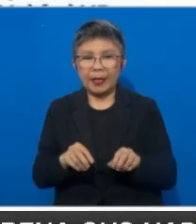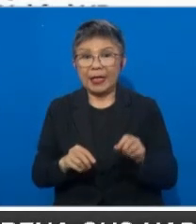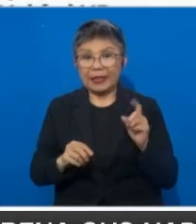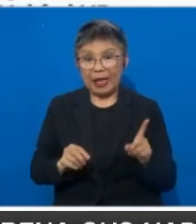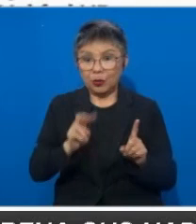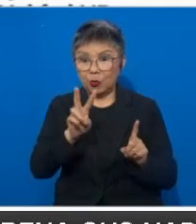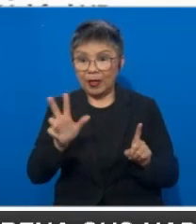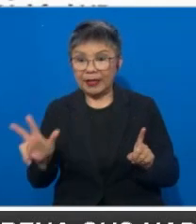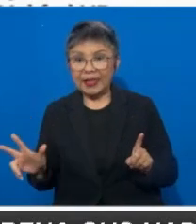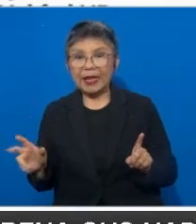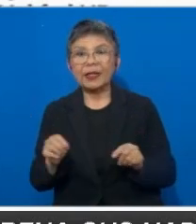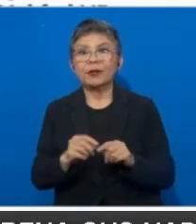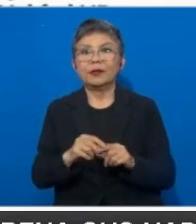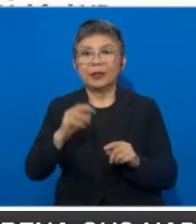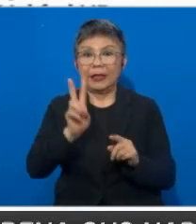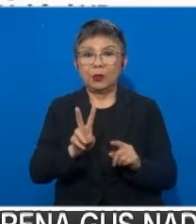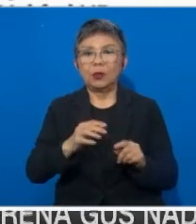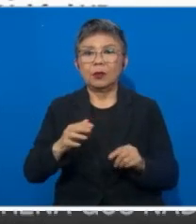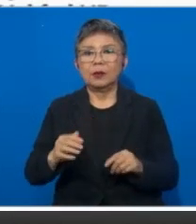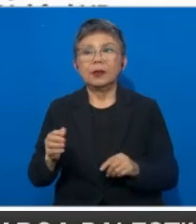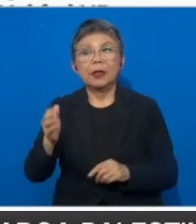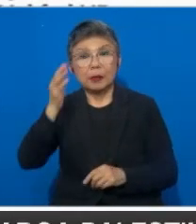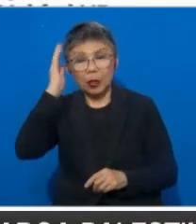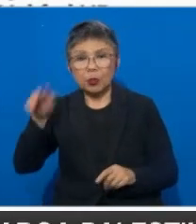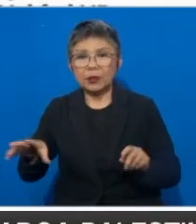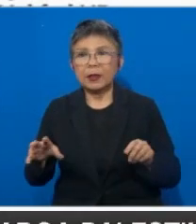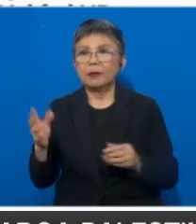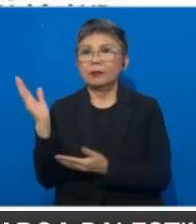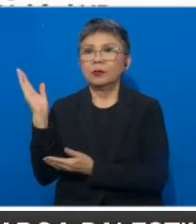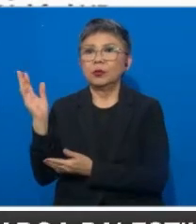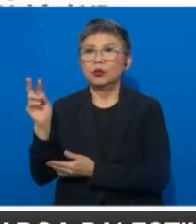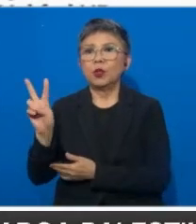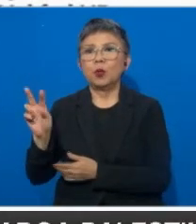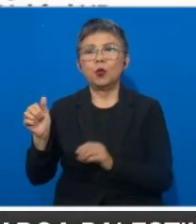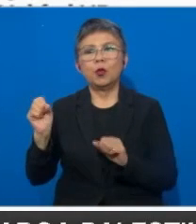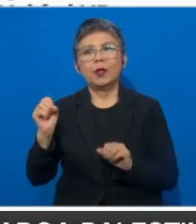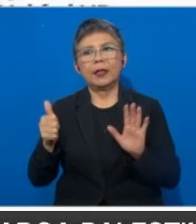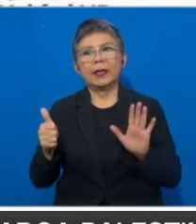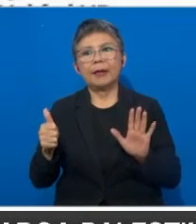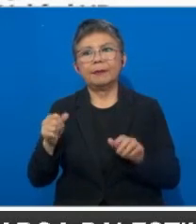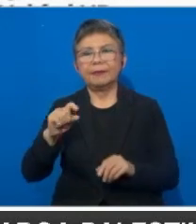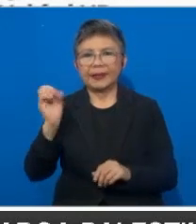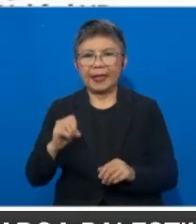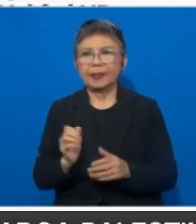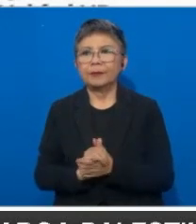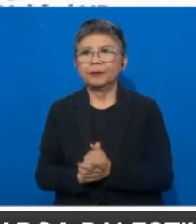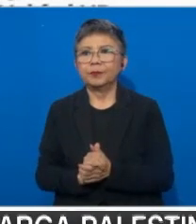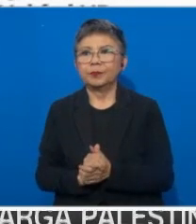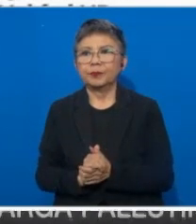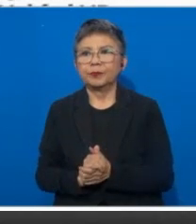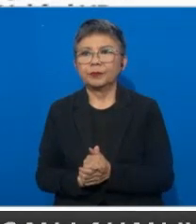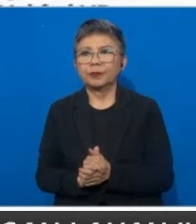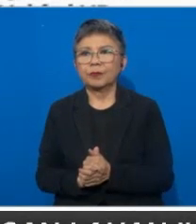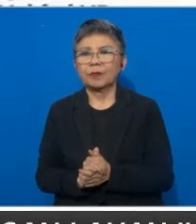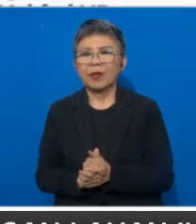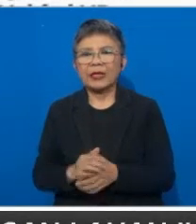26,7%, sedangkan Ganjar Pranowo Mahfud MD perolehannya 20,6%. Yang undecided yang tidak tahu dan